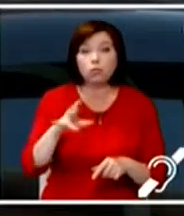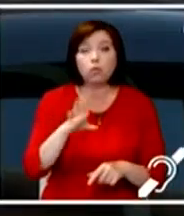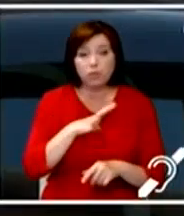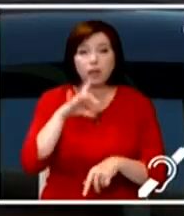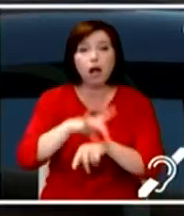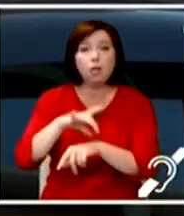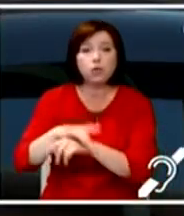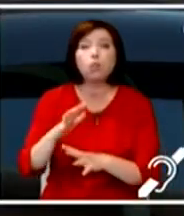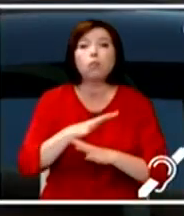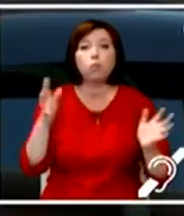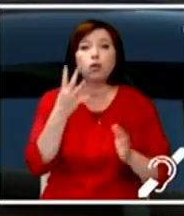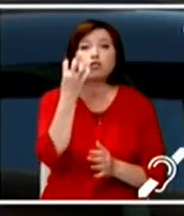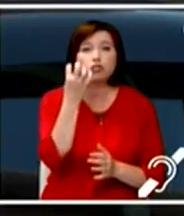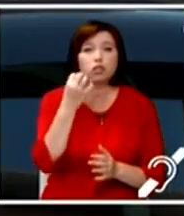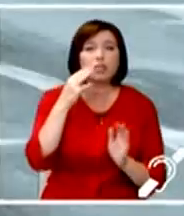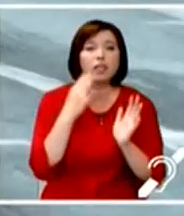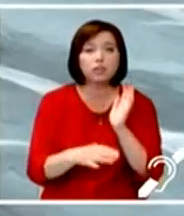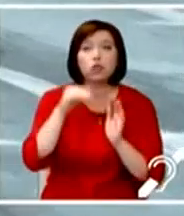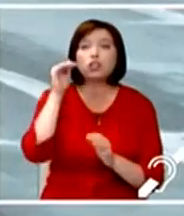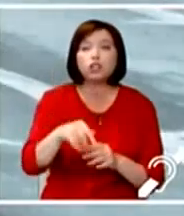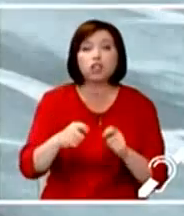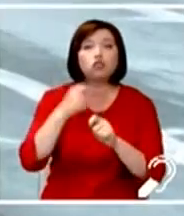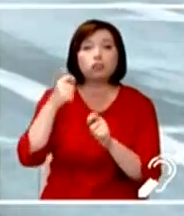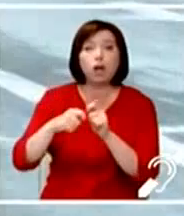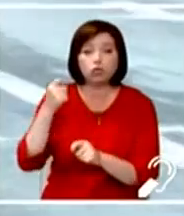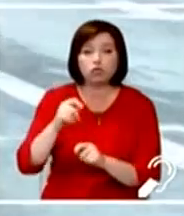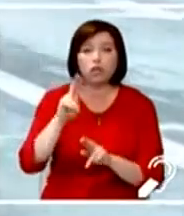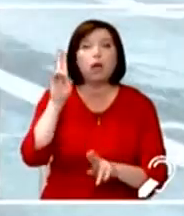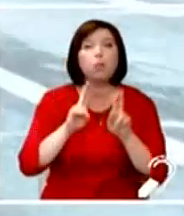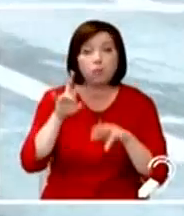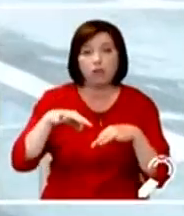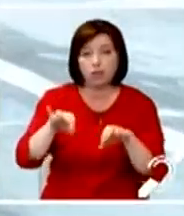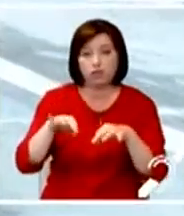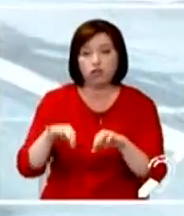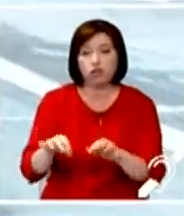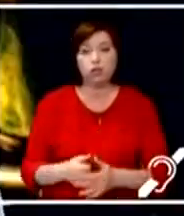fost constatate peste 490.000 de contravenții în traficul rutier.